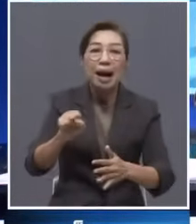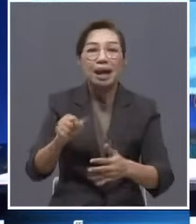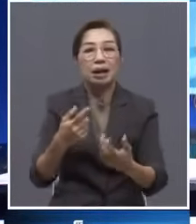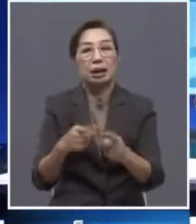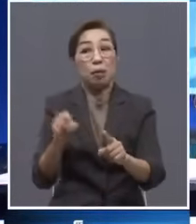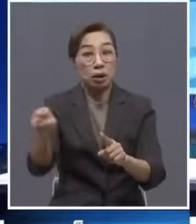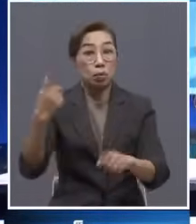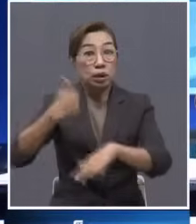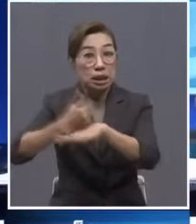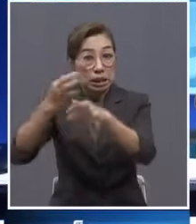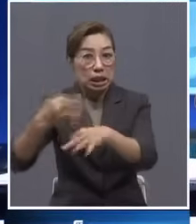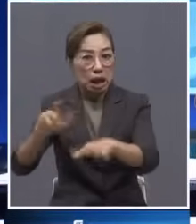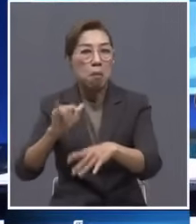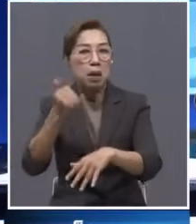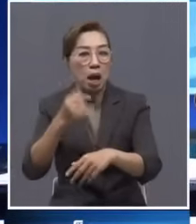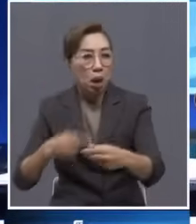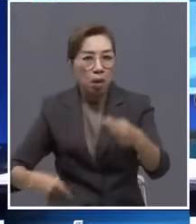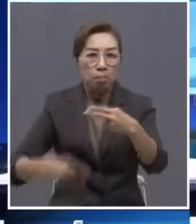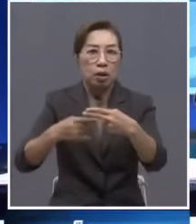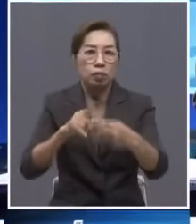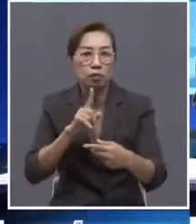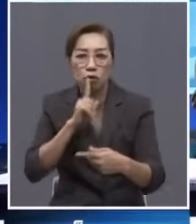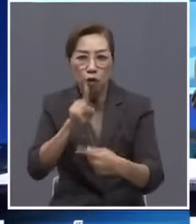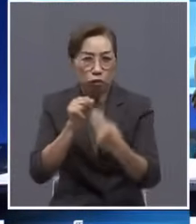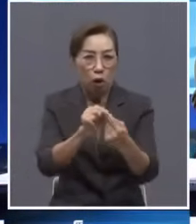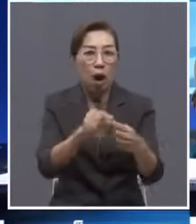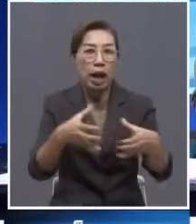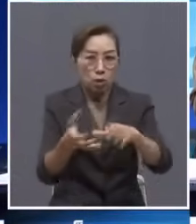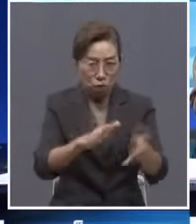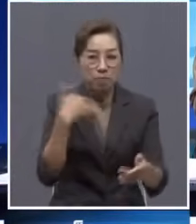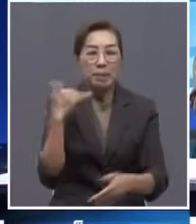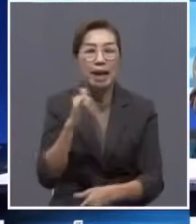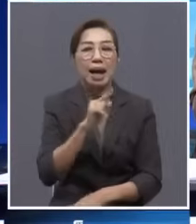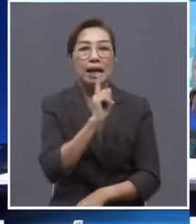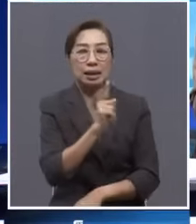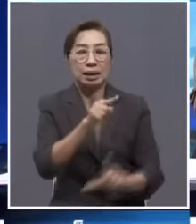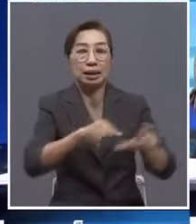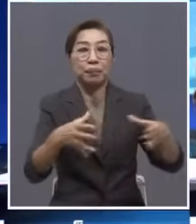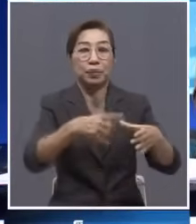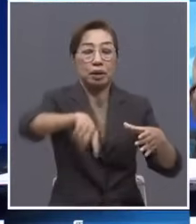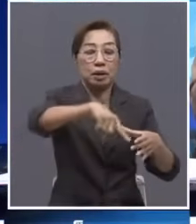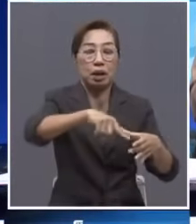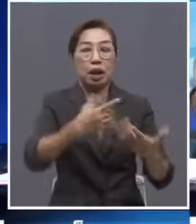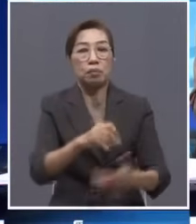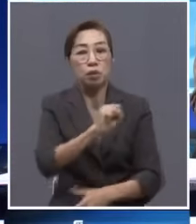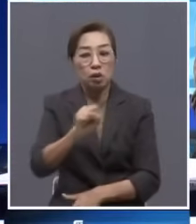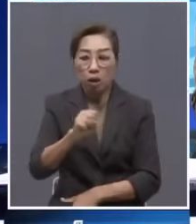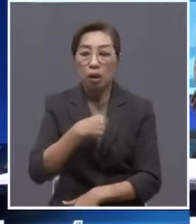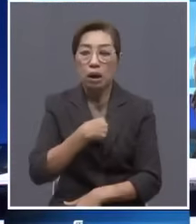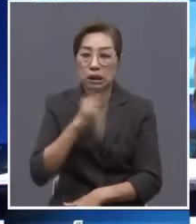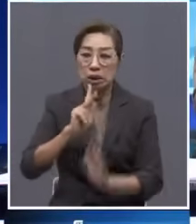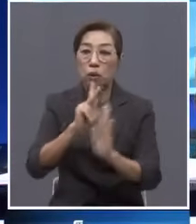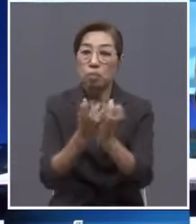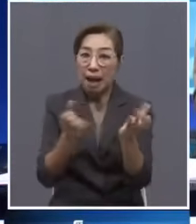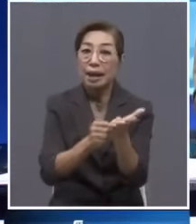2ฝ่ายฝ่ายนึงโดยเฉพาะอย่างยิ่งผู้ถูกร้องอย่างก้าวไกลแล้วก็พลพักของเขาก็มองว่ามันเป็นหน้าที่ของสสใช่มั้ยในการที่จะยื่นแก้ไขกฎ